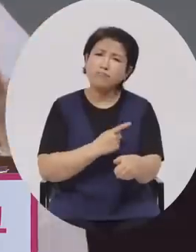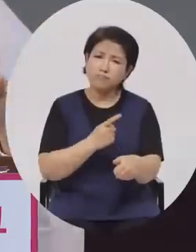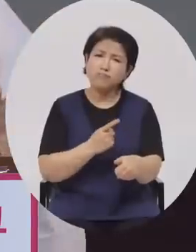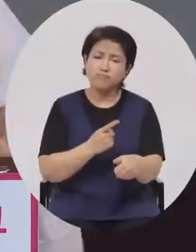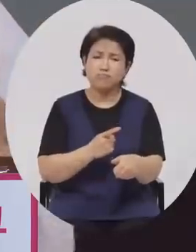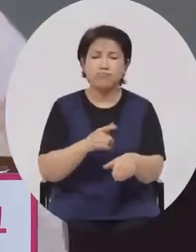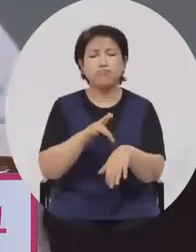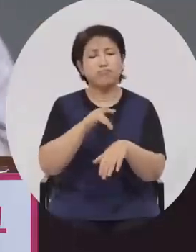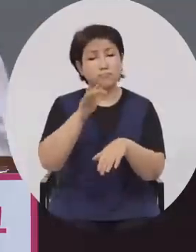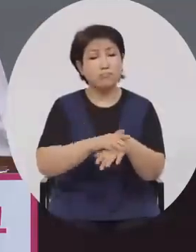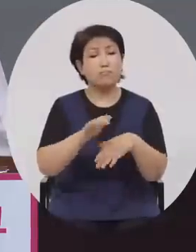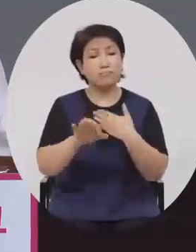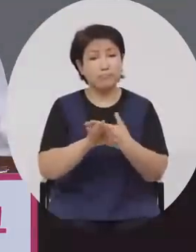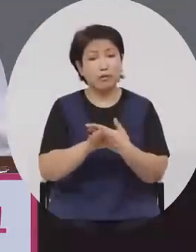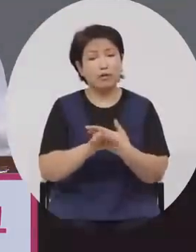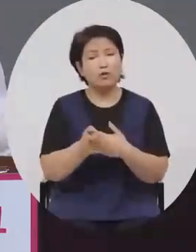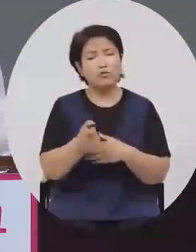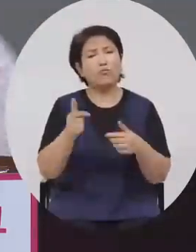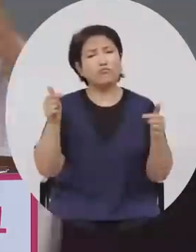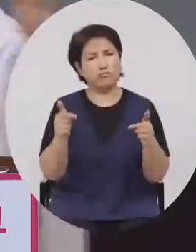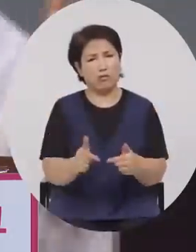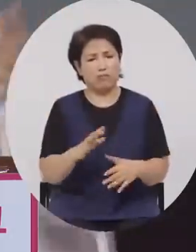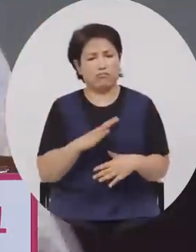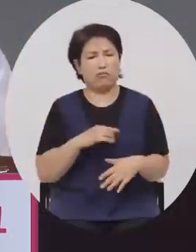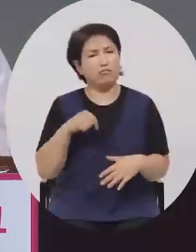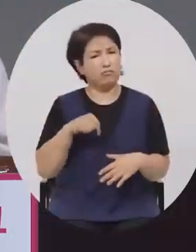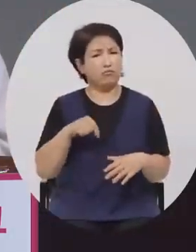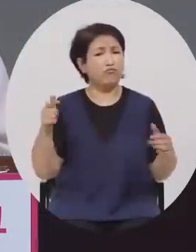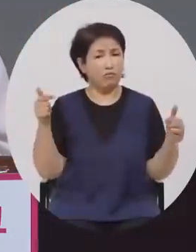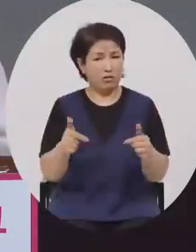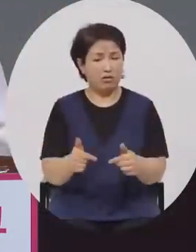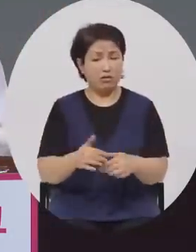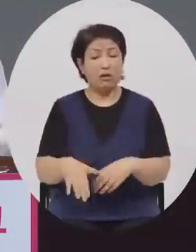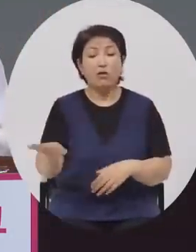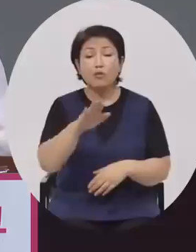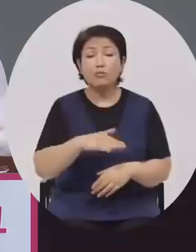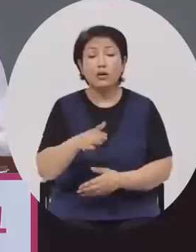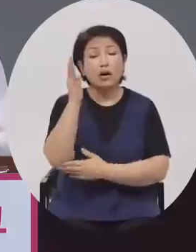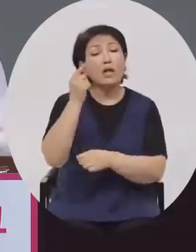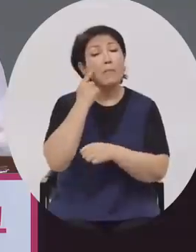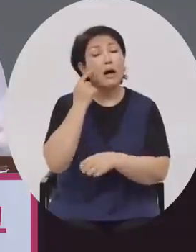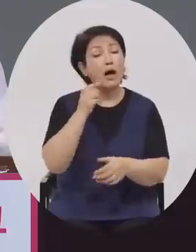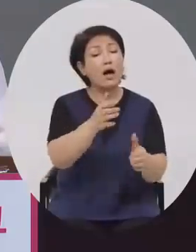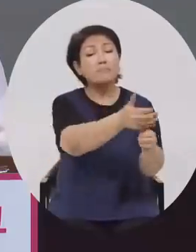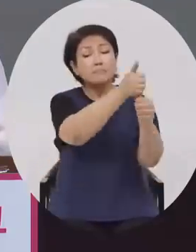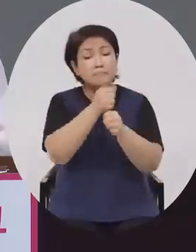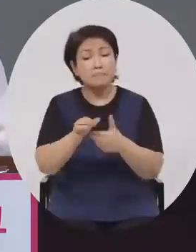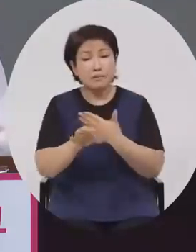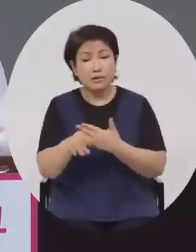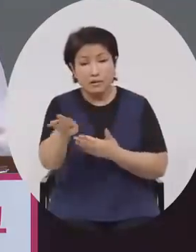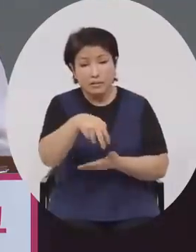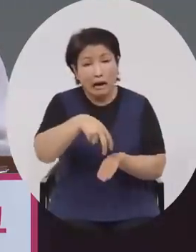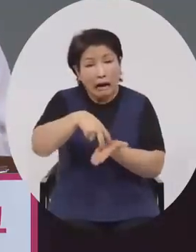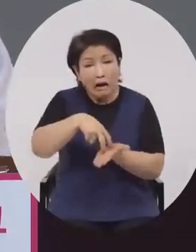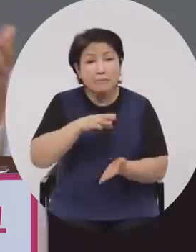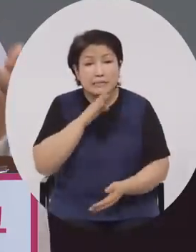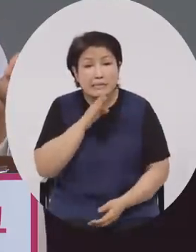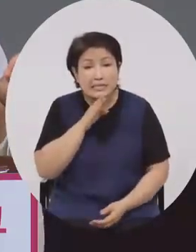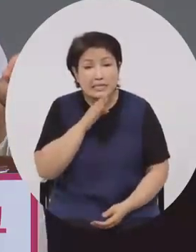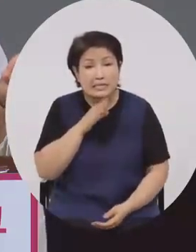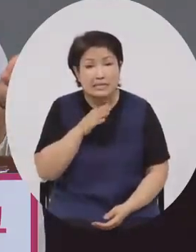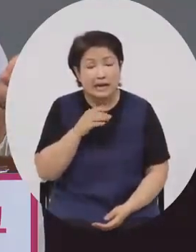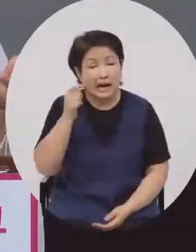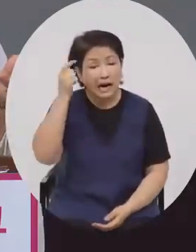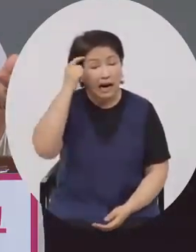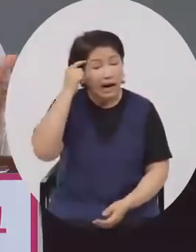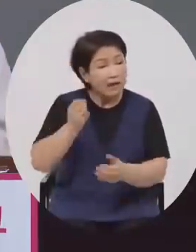여기 예를 들어서 내가 강연을 하는데 여기 나와가 여러분들 강연하라 그러면 덜덜덜 떨릴까 안 떨릴까? 떨리고 막 아는 것도 생각이